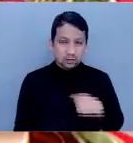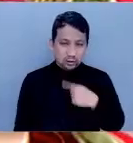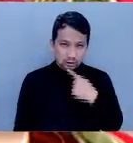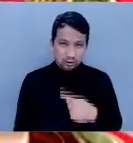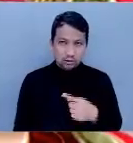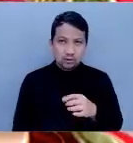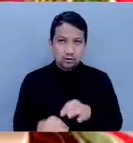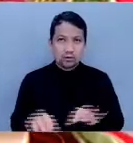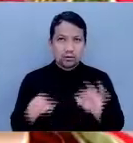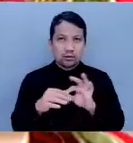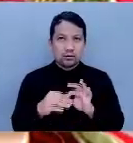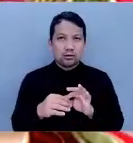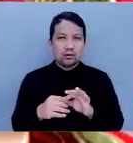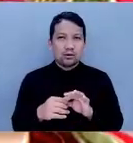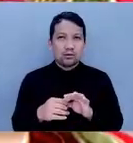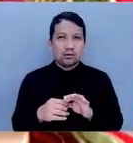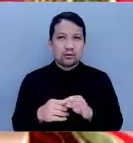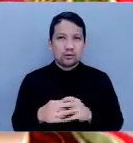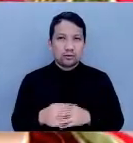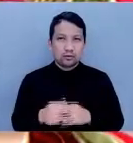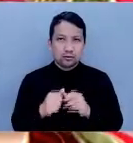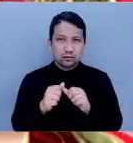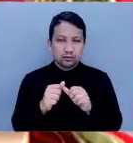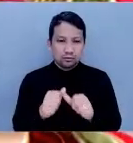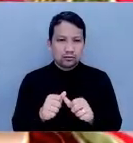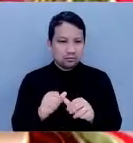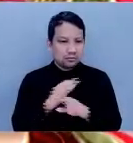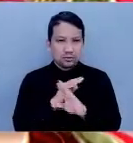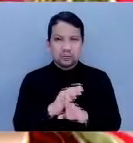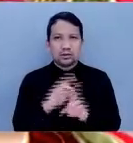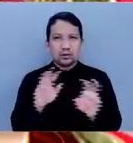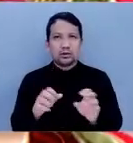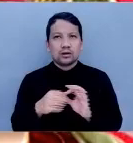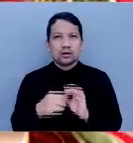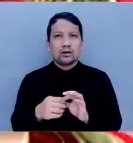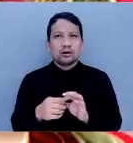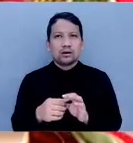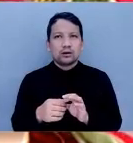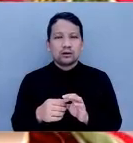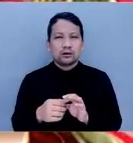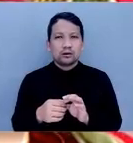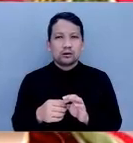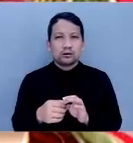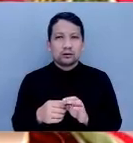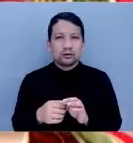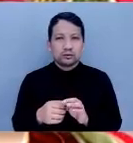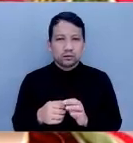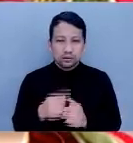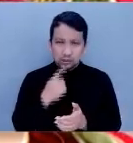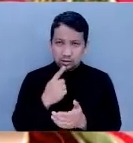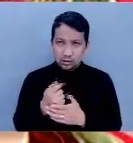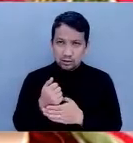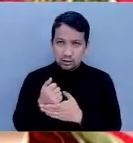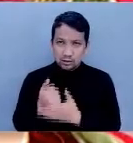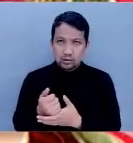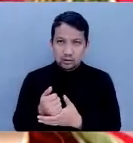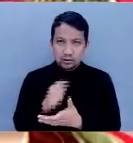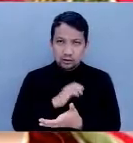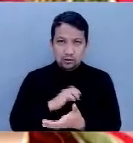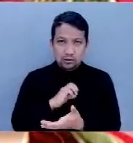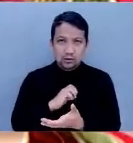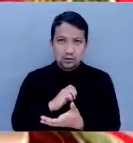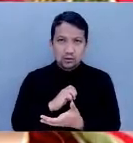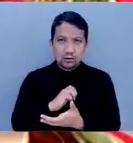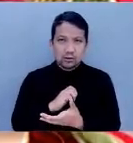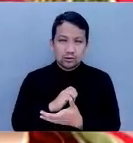defined by the South China Sea issue. The disputes of which must be properly managed through